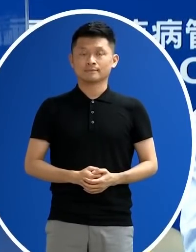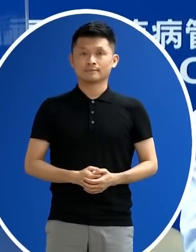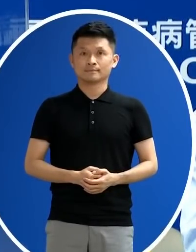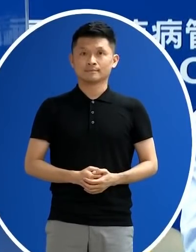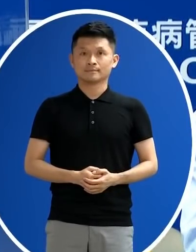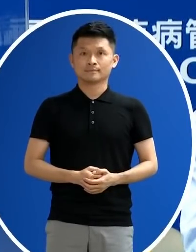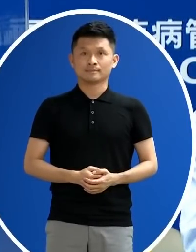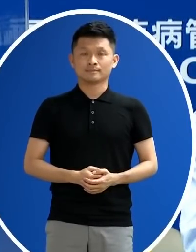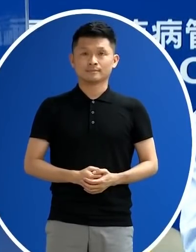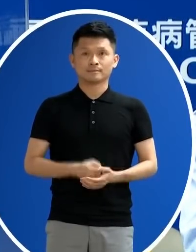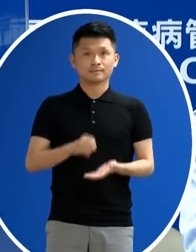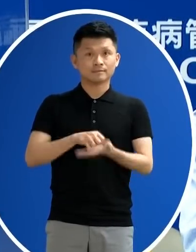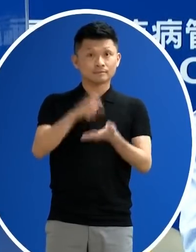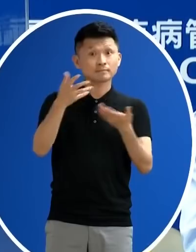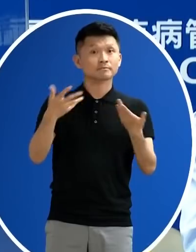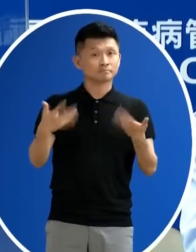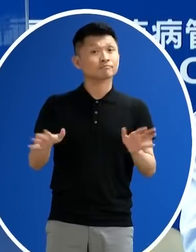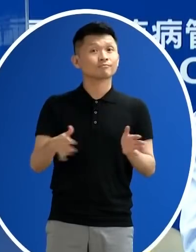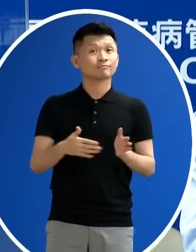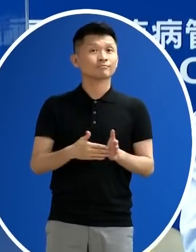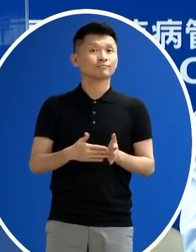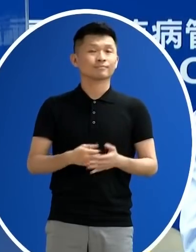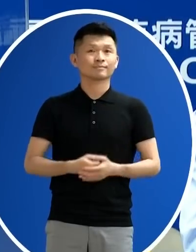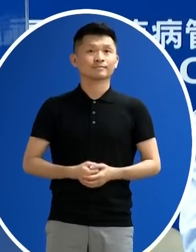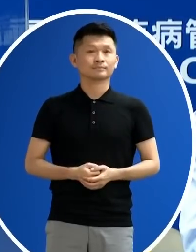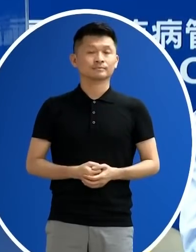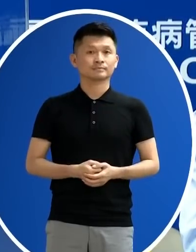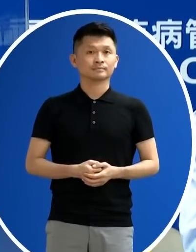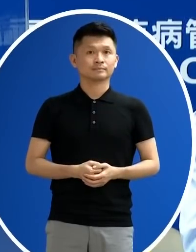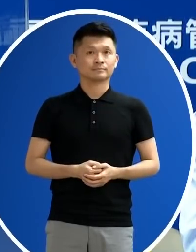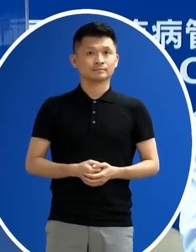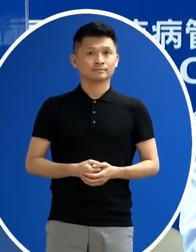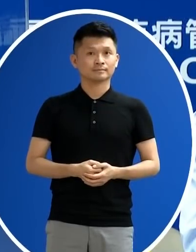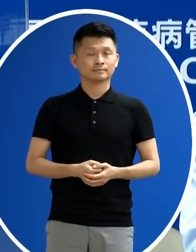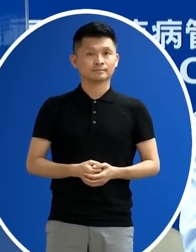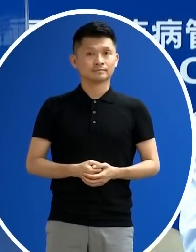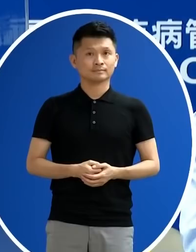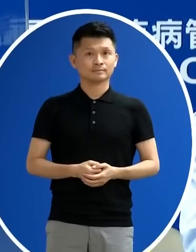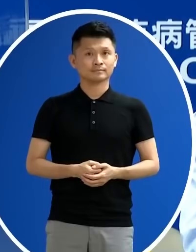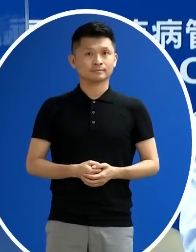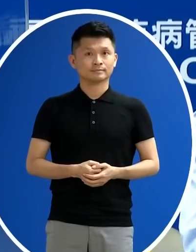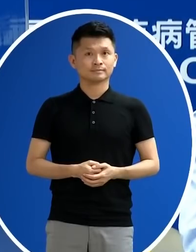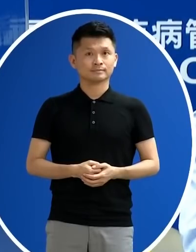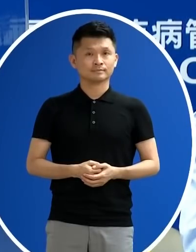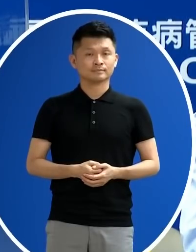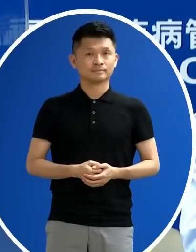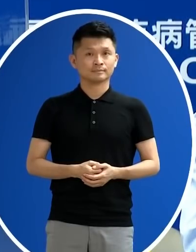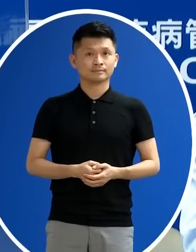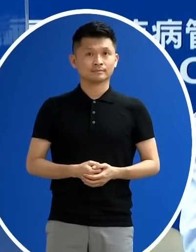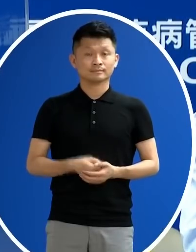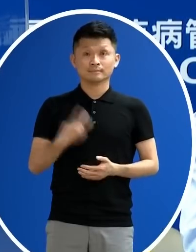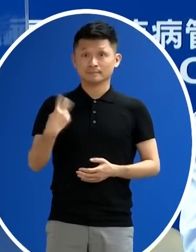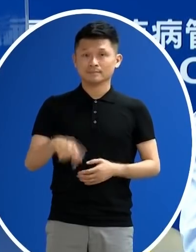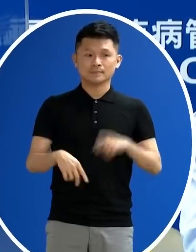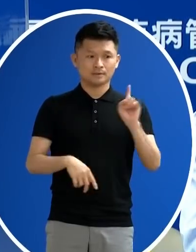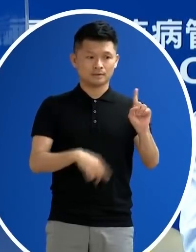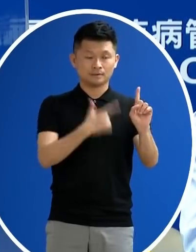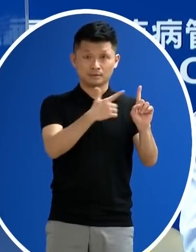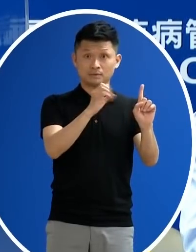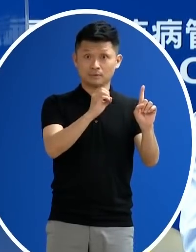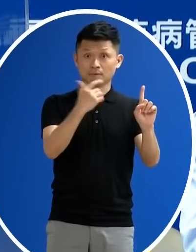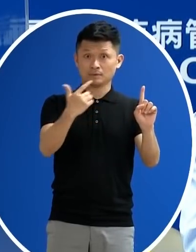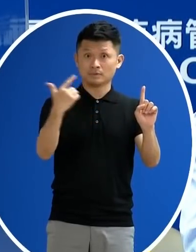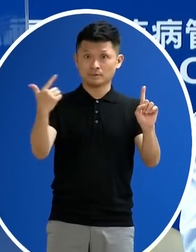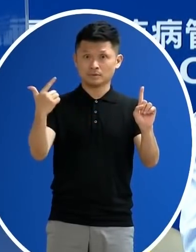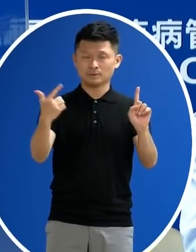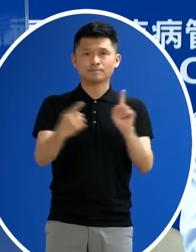报告过了没人欣赏，应该是吧。那先把这16066基